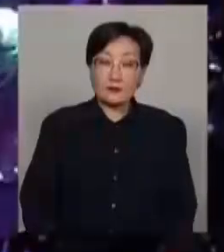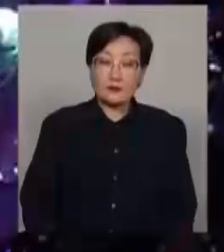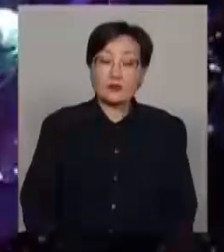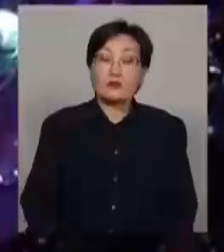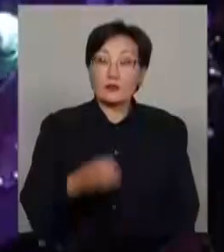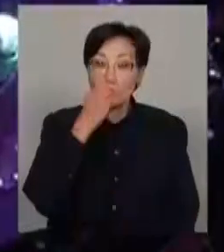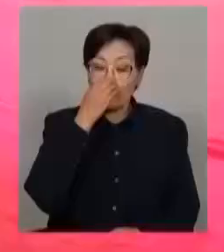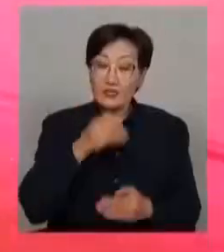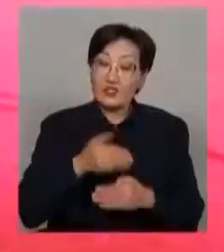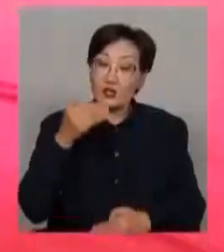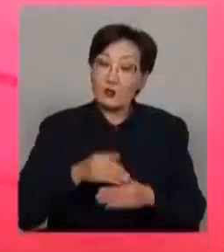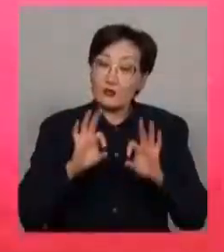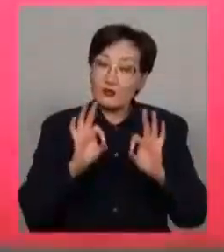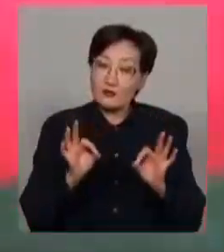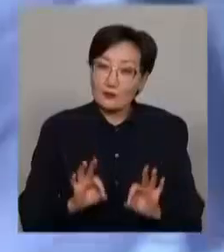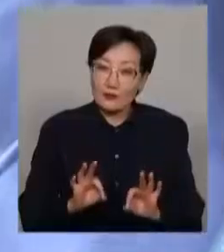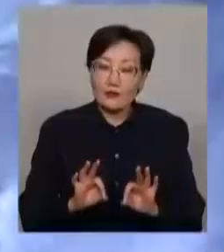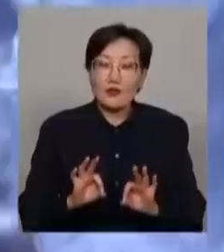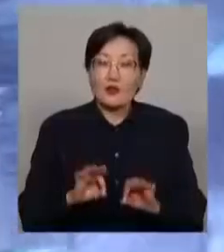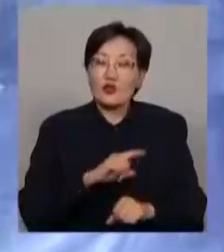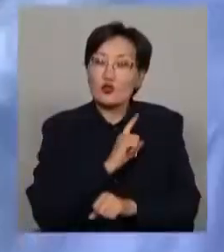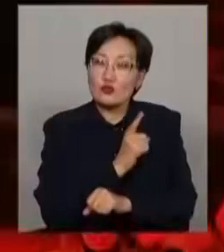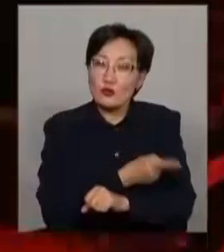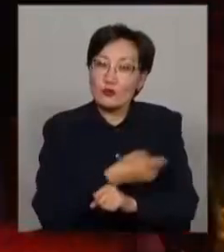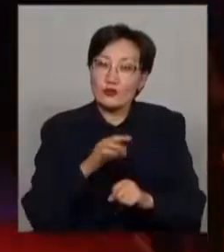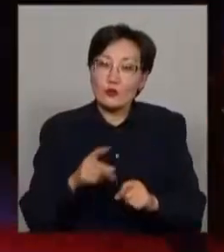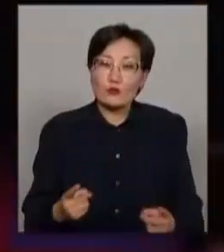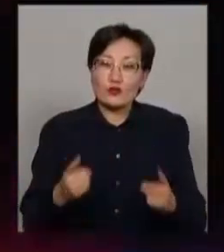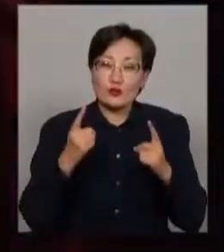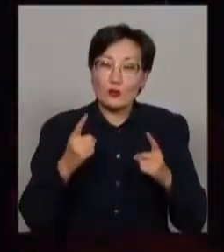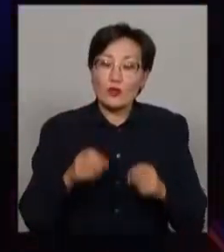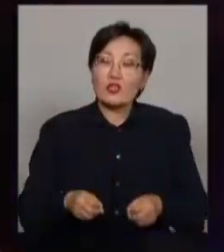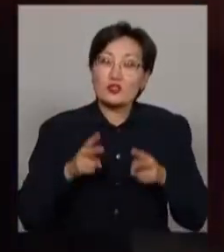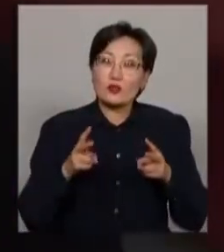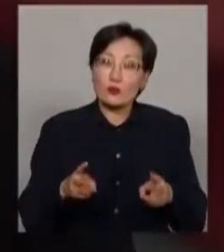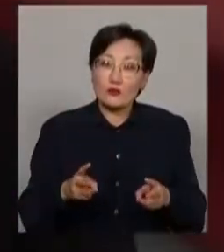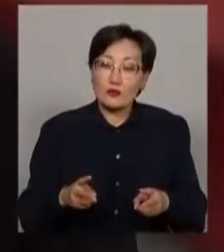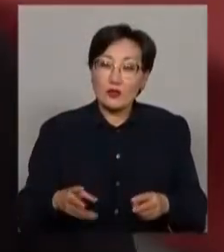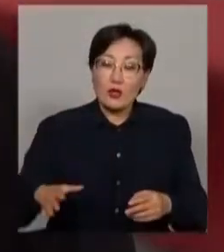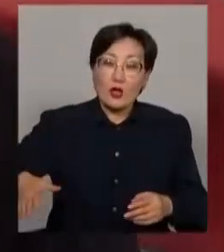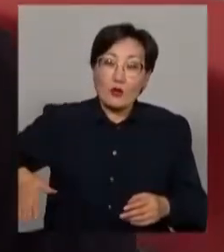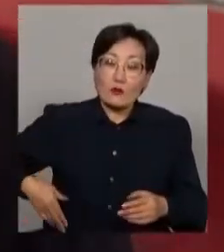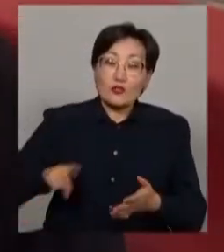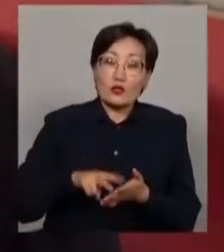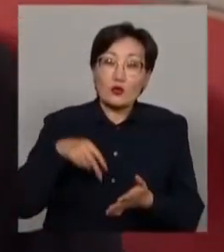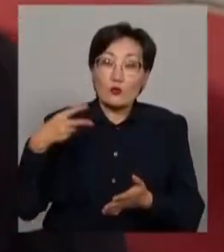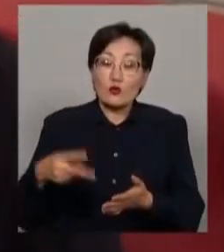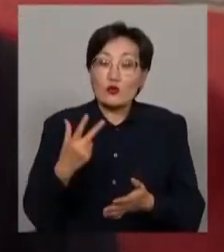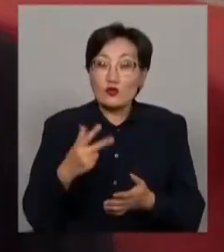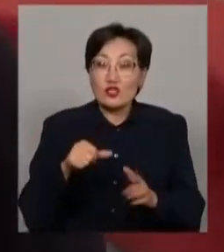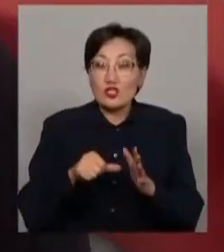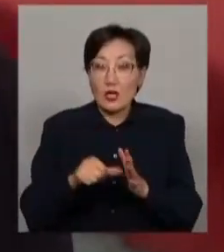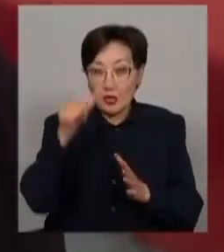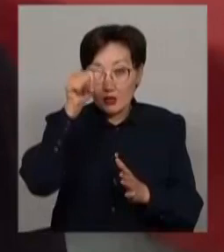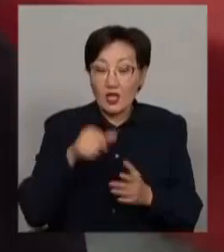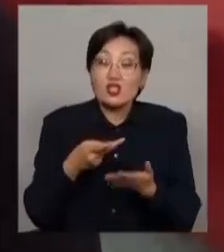Цирк сахналық өнер. Ол ептілік пен күштілік. Ол үлкен қауіп. Бел омыртқам мен құлап, 3 ай, 6 ай тұра алмай қалған